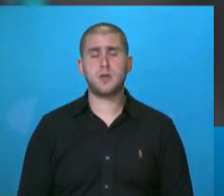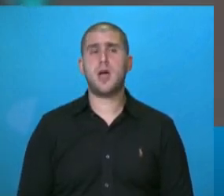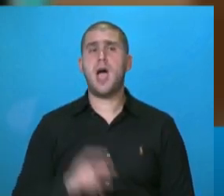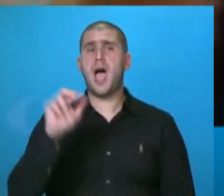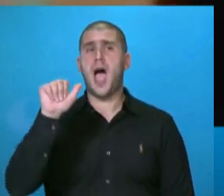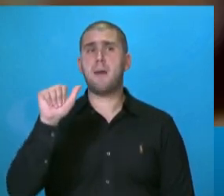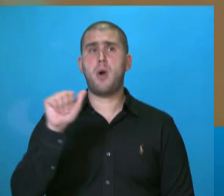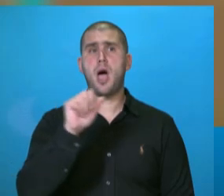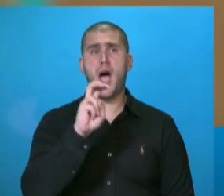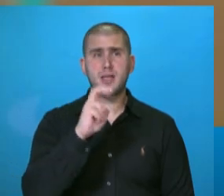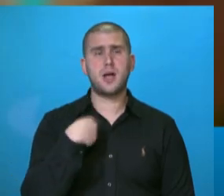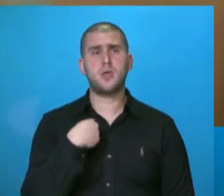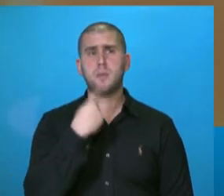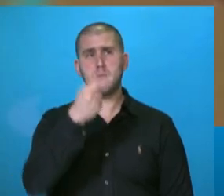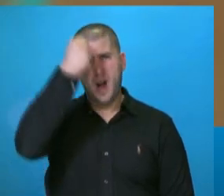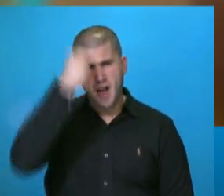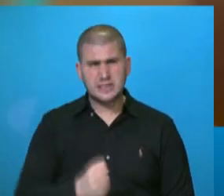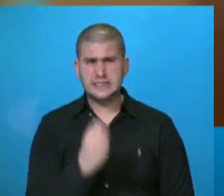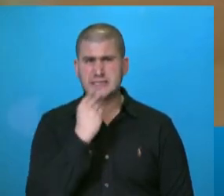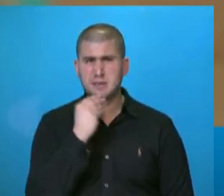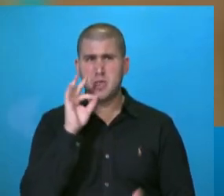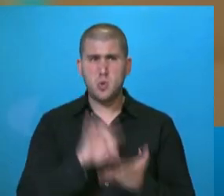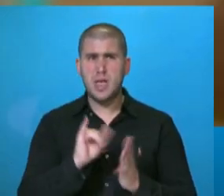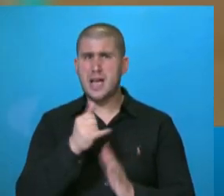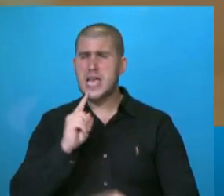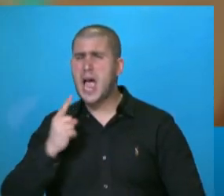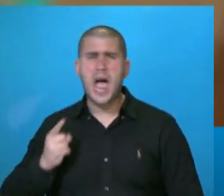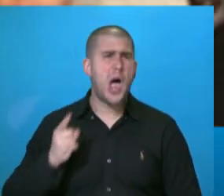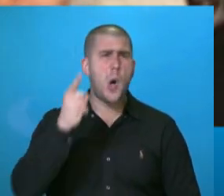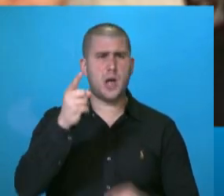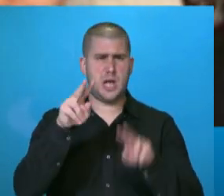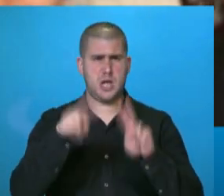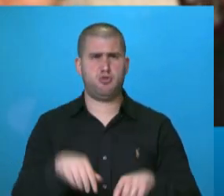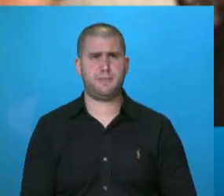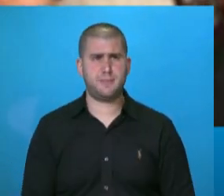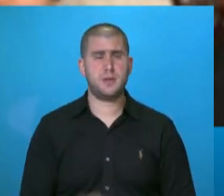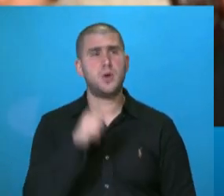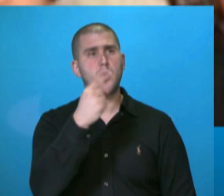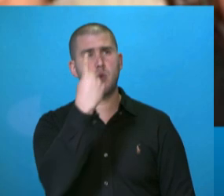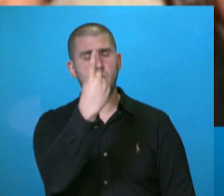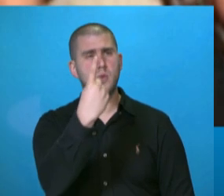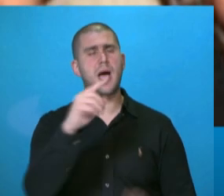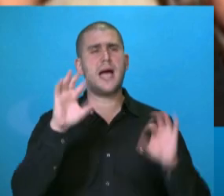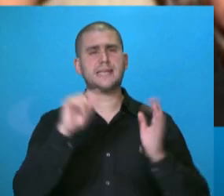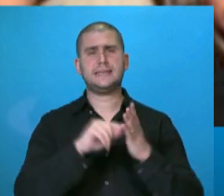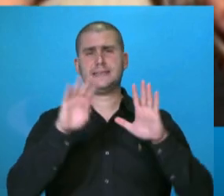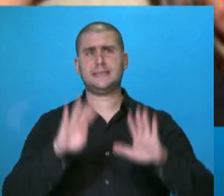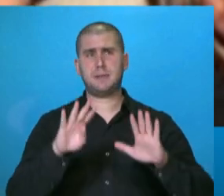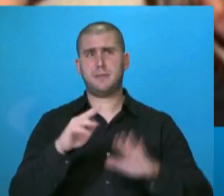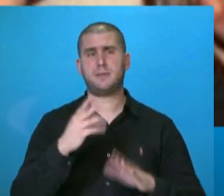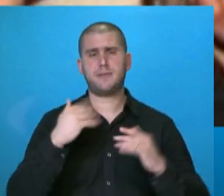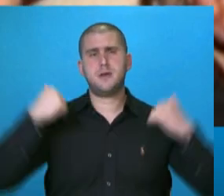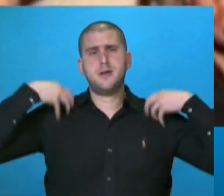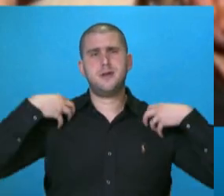אל-עטא נדעוהו אלא דרב ישראל פי אבעד נקטה. הנה הוא כאן בעשרה בספטמבר ניסה על